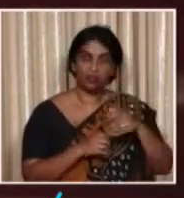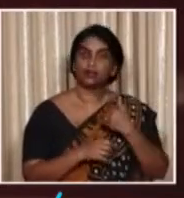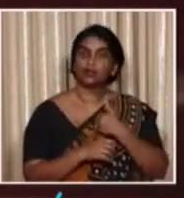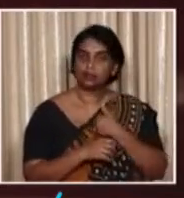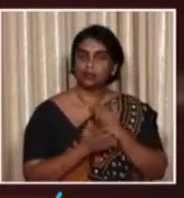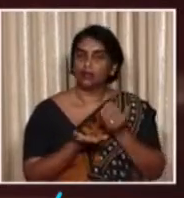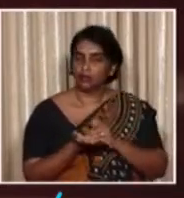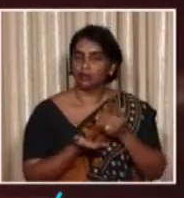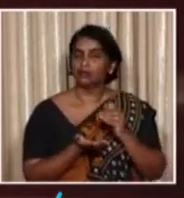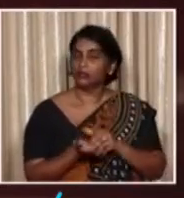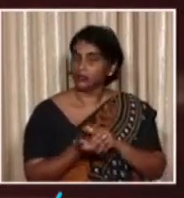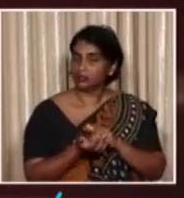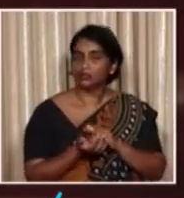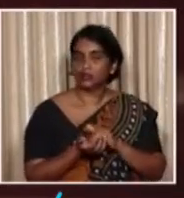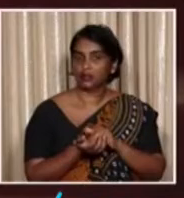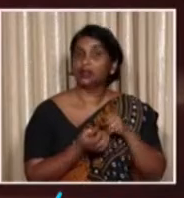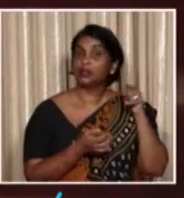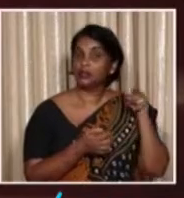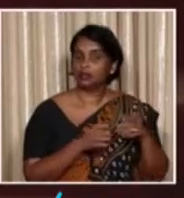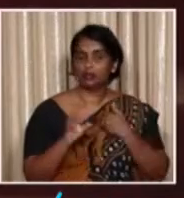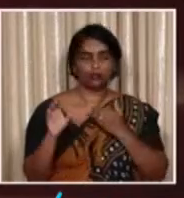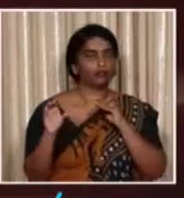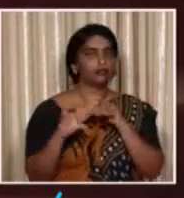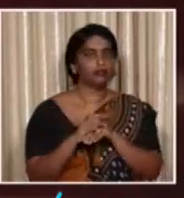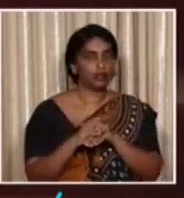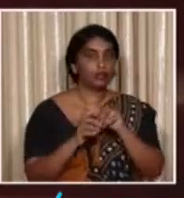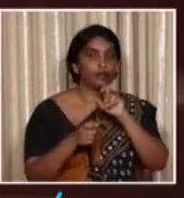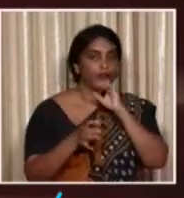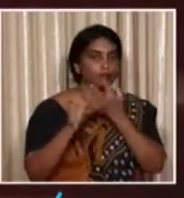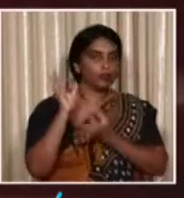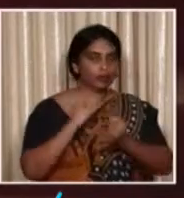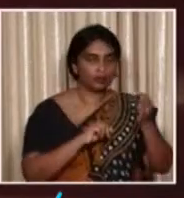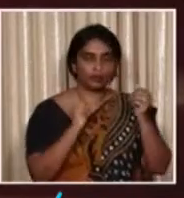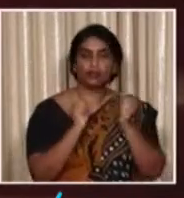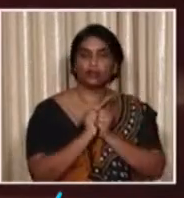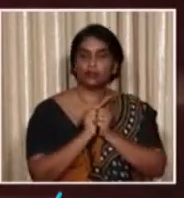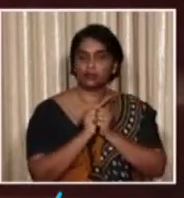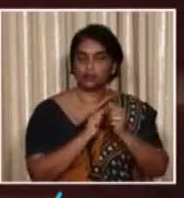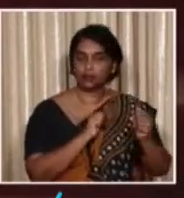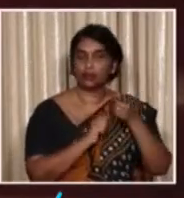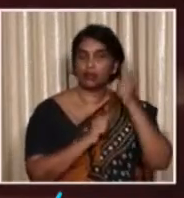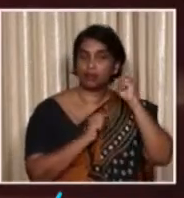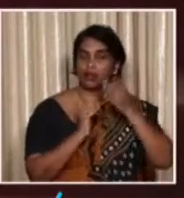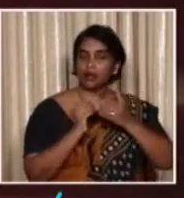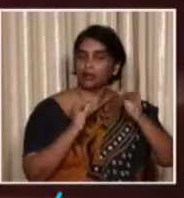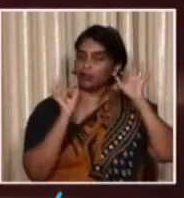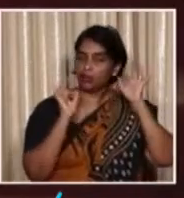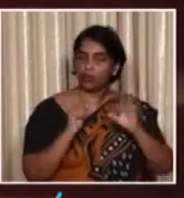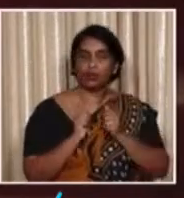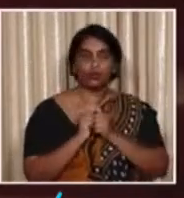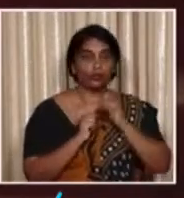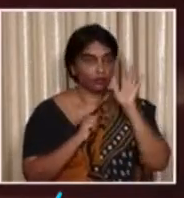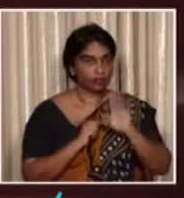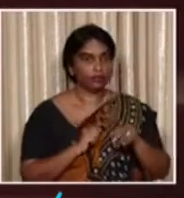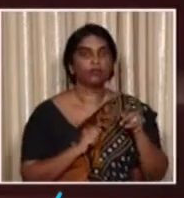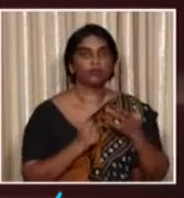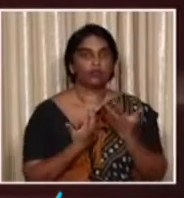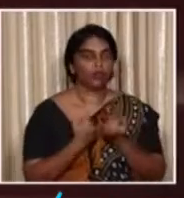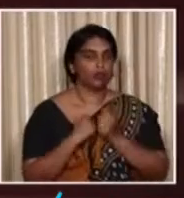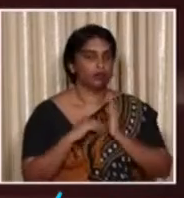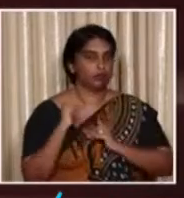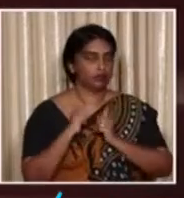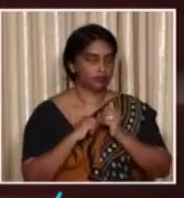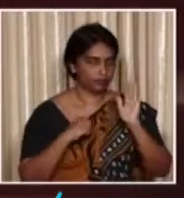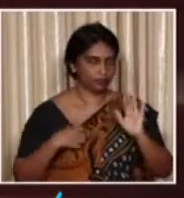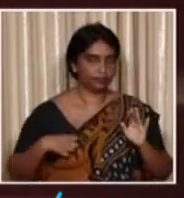මාත් කීප අවස්ථාවකදීම මෙයට මැදිහත් වී නඩු පැවරීමේ කටයුතු ප්‍රමාදයකින් තොරව සිදු කිරීම සඳහා අවශ්‍ය පියවර